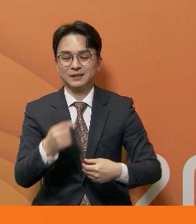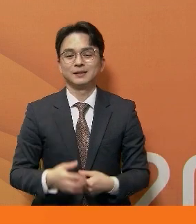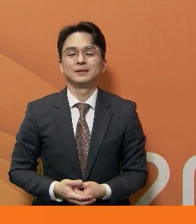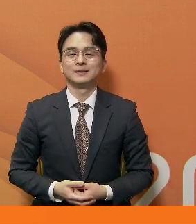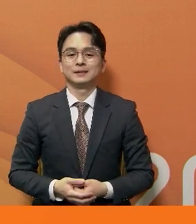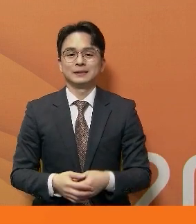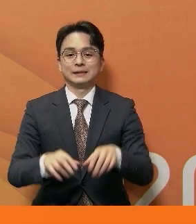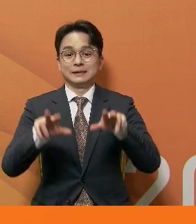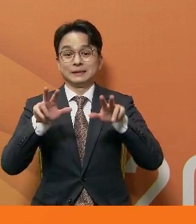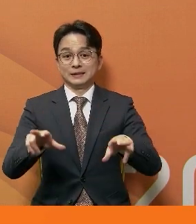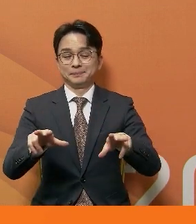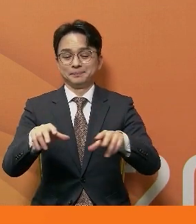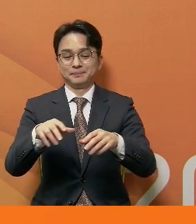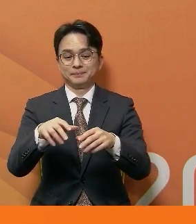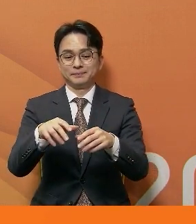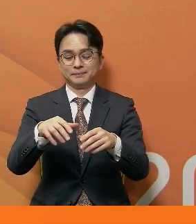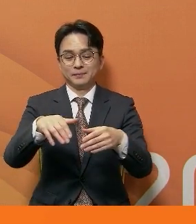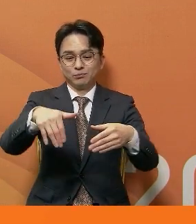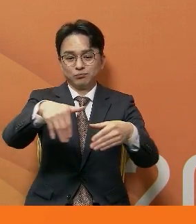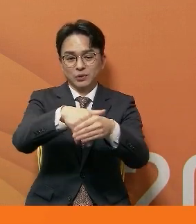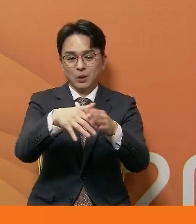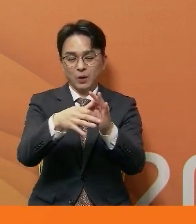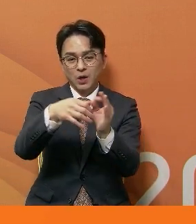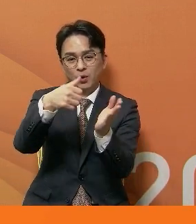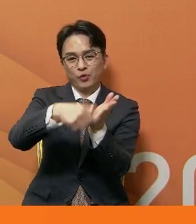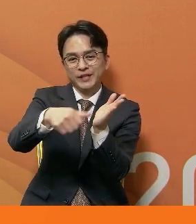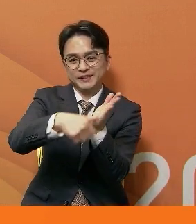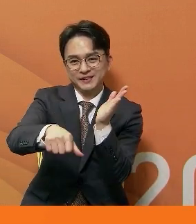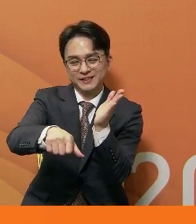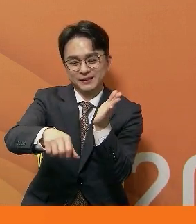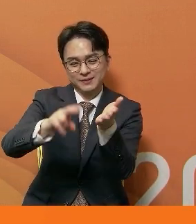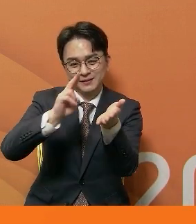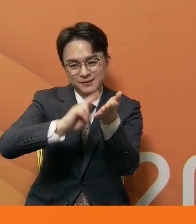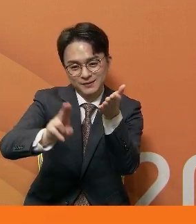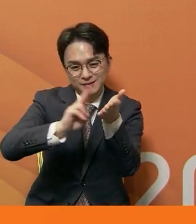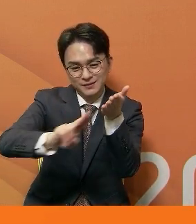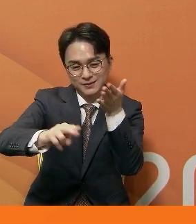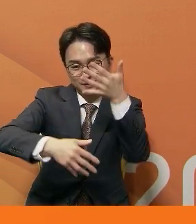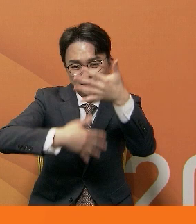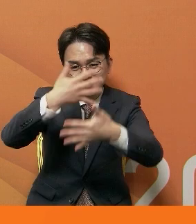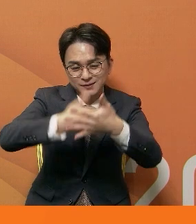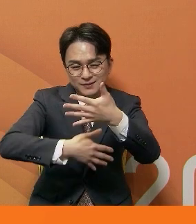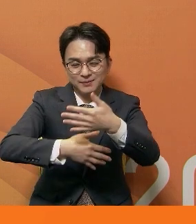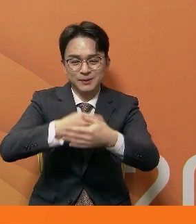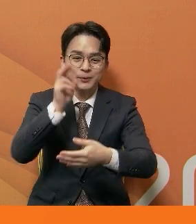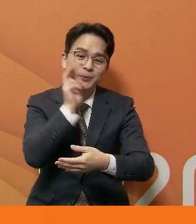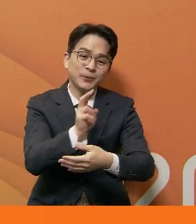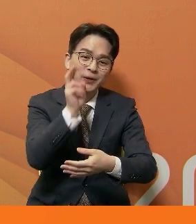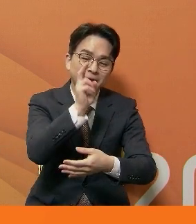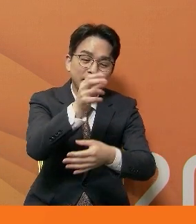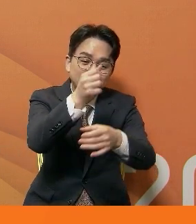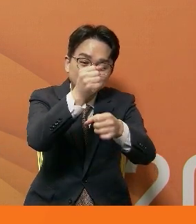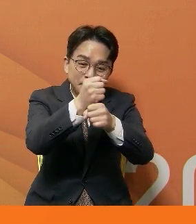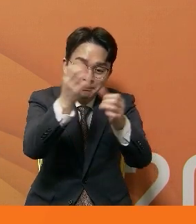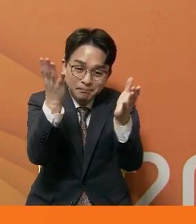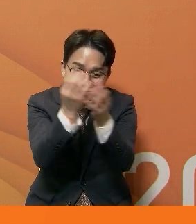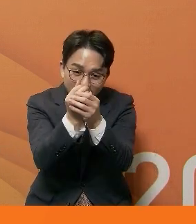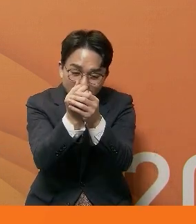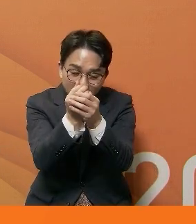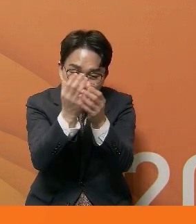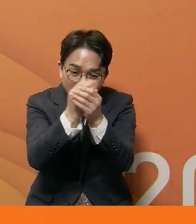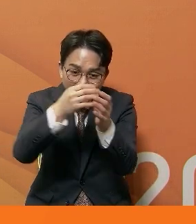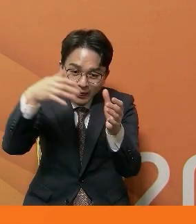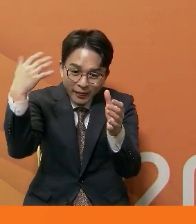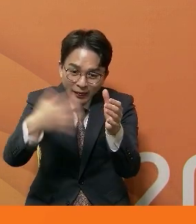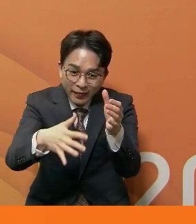지금 만드시고 계시는 그 콘텐츠의 상태가 어떤 상태이냐에 따라서 상품은 달라지게 될 것이기 때문에 그 부분을